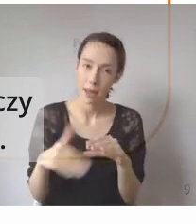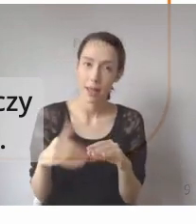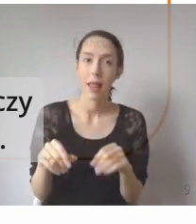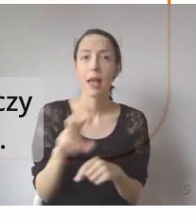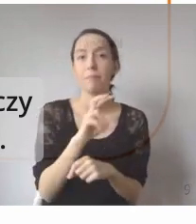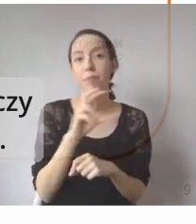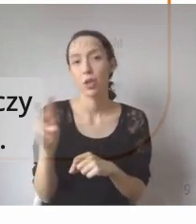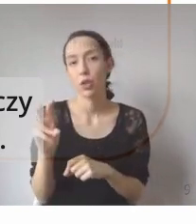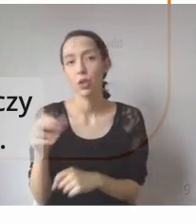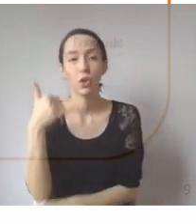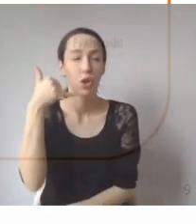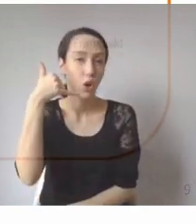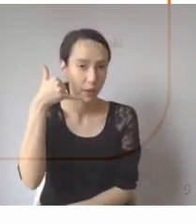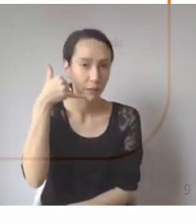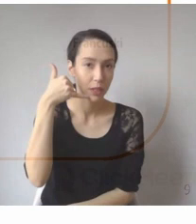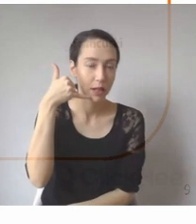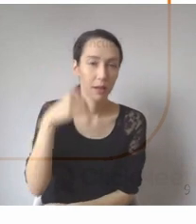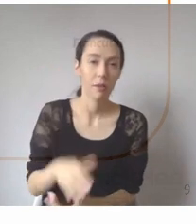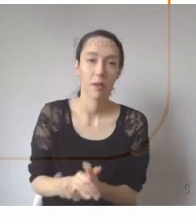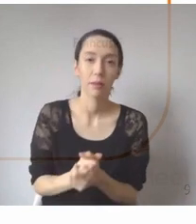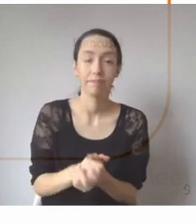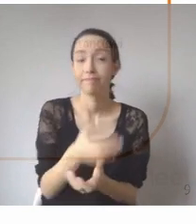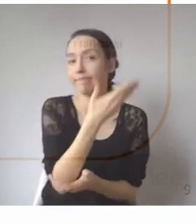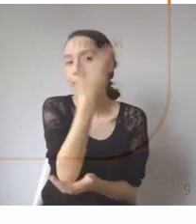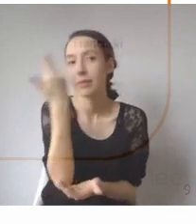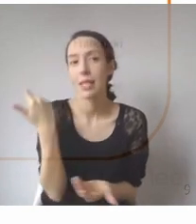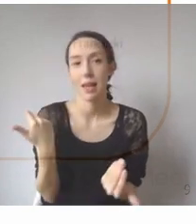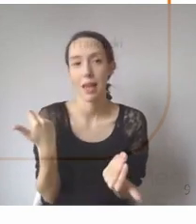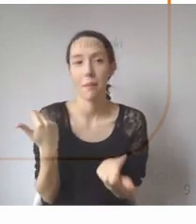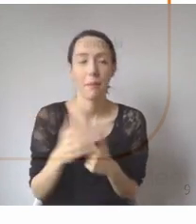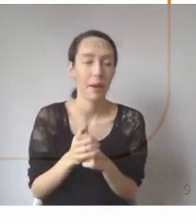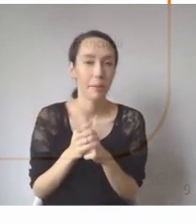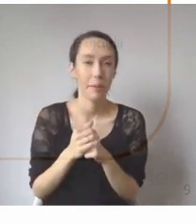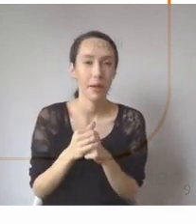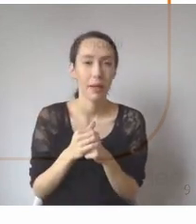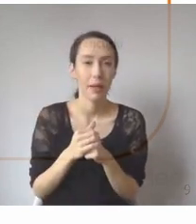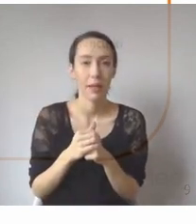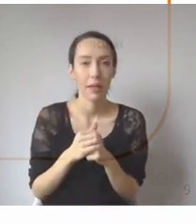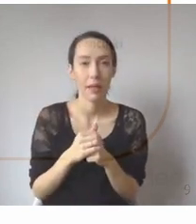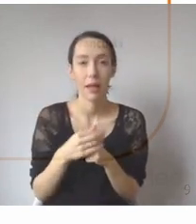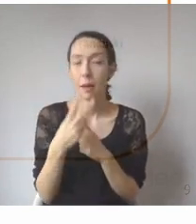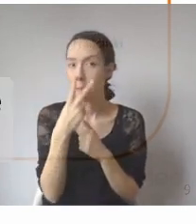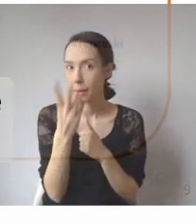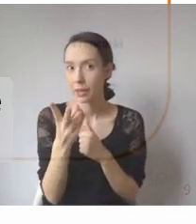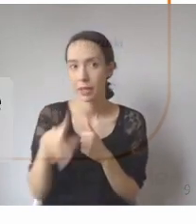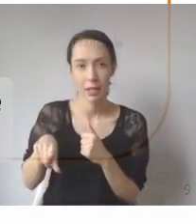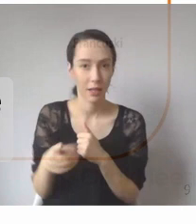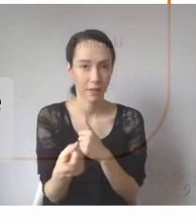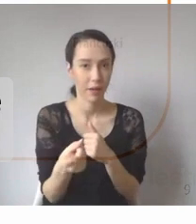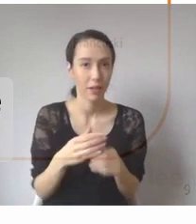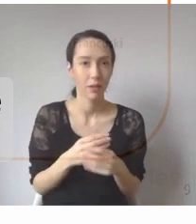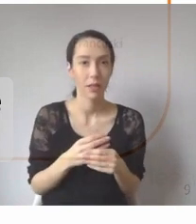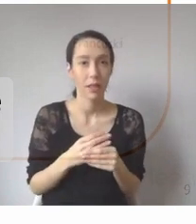również za kontakt telefoniczny. Nie ma zupełnie żadnych informacji. Patrzę sobie na ten język francuski. Tutaj ktoś